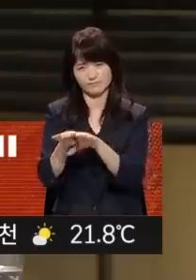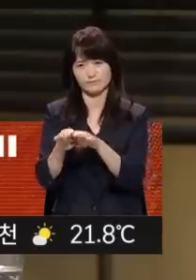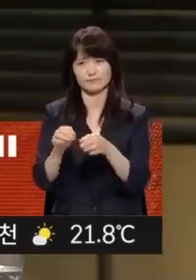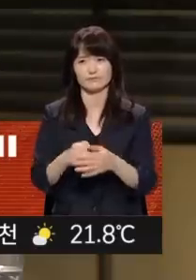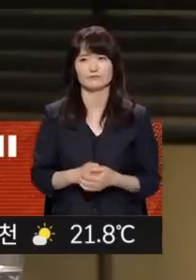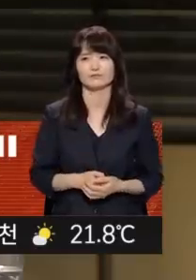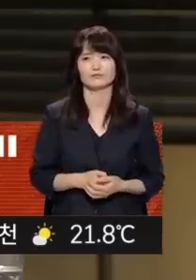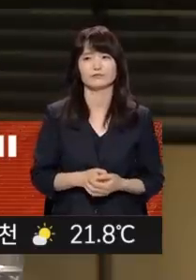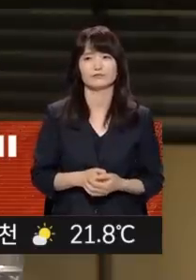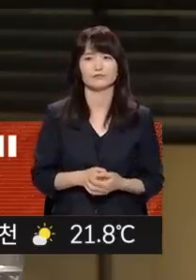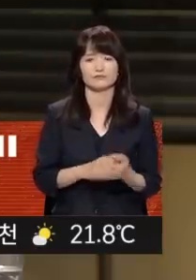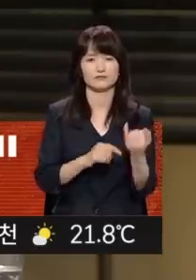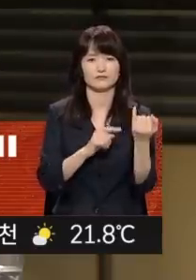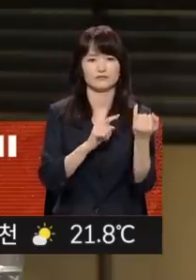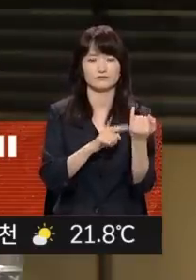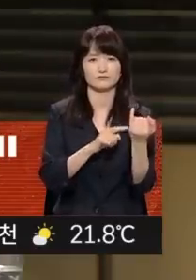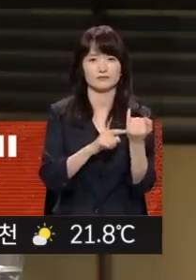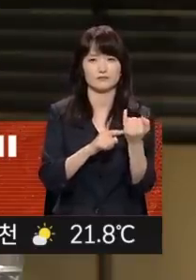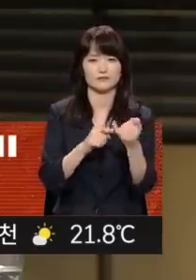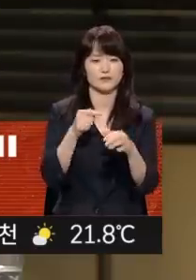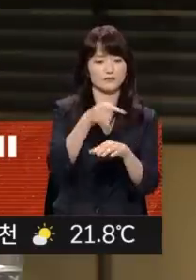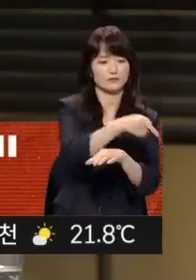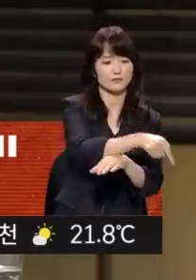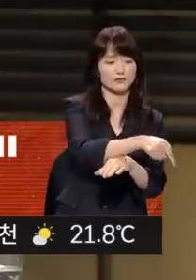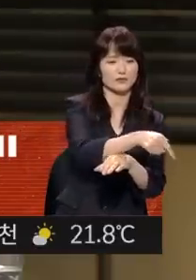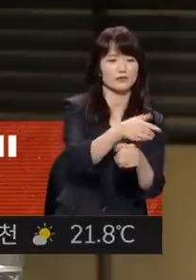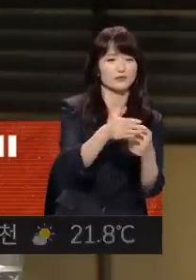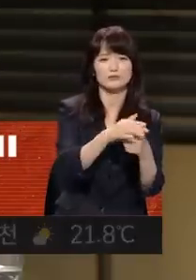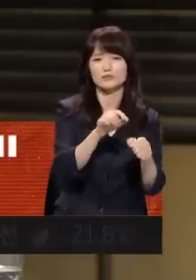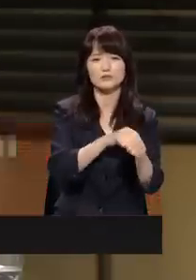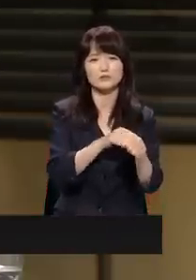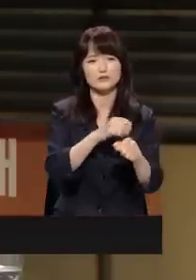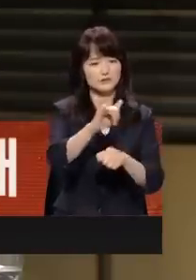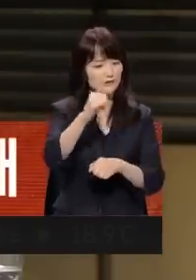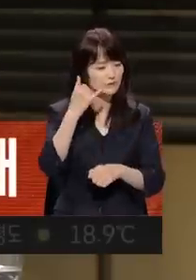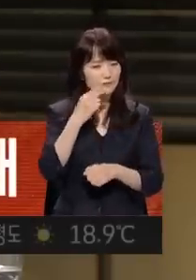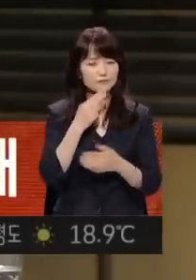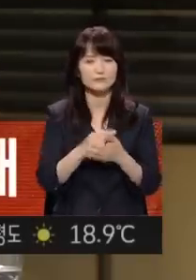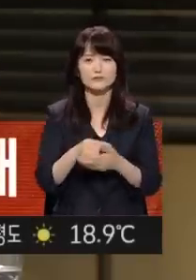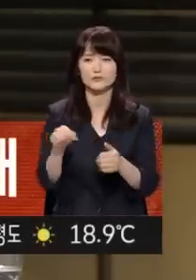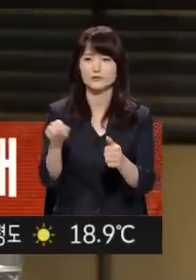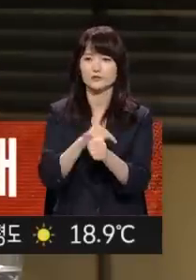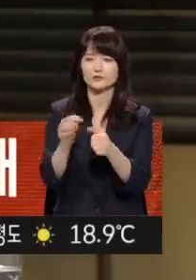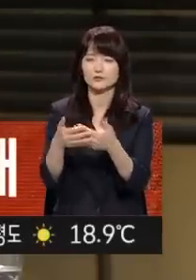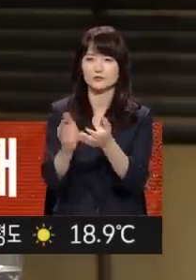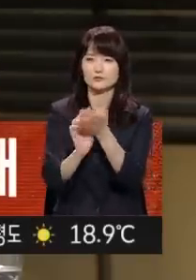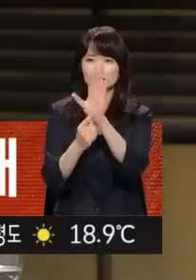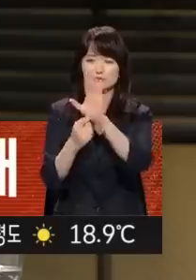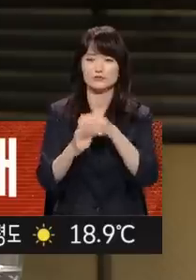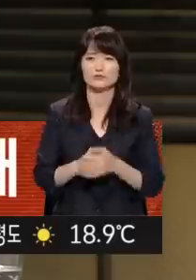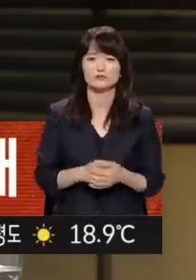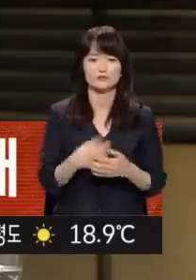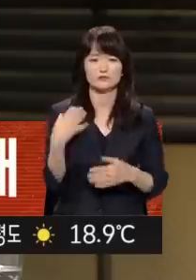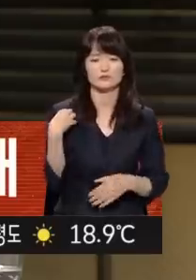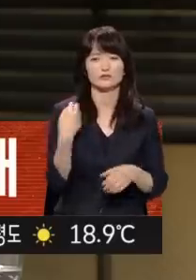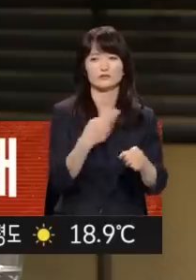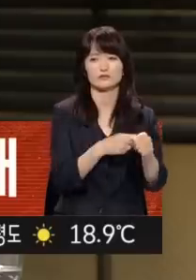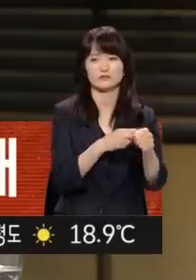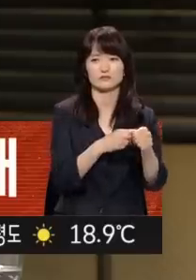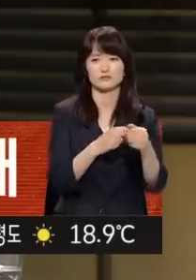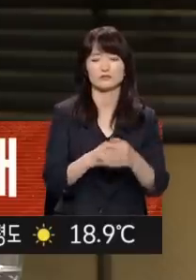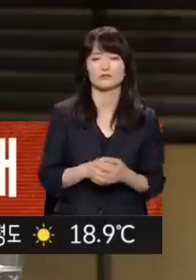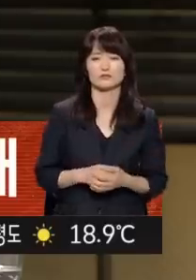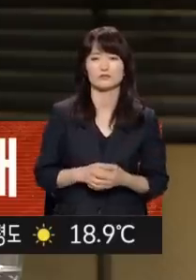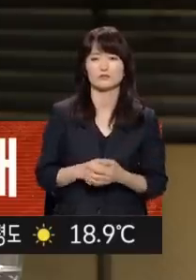이제 정원으로 분류가 되는데 그 다음부터는 별다른 조치를 하지 않았다고 합니다 당시 교육당국에서는 담임 선생님이 종이 이제